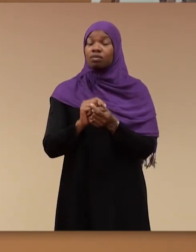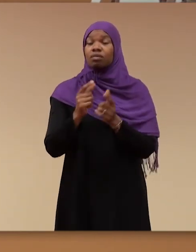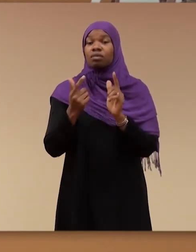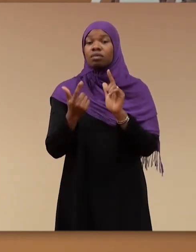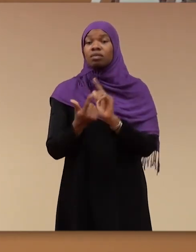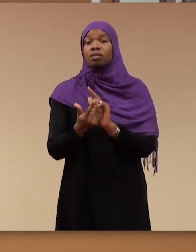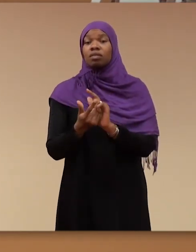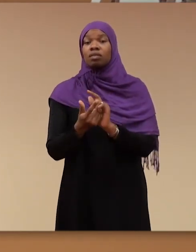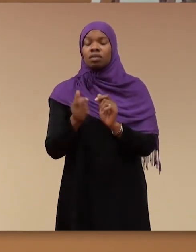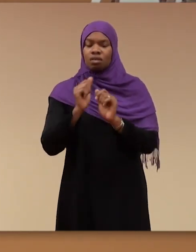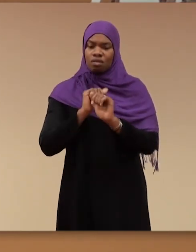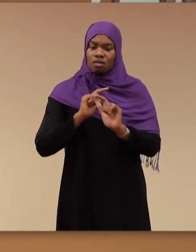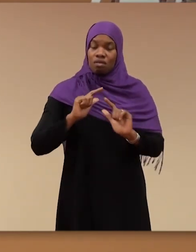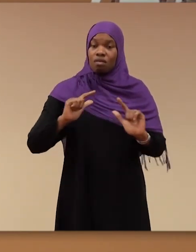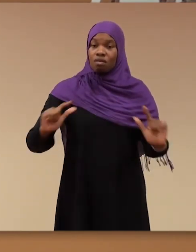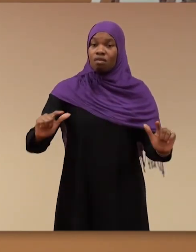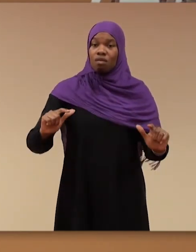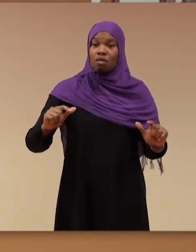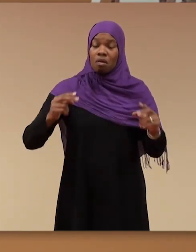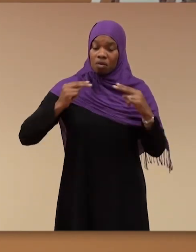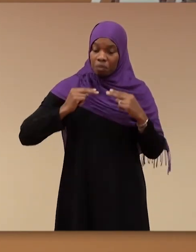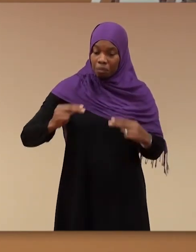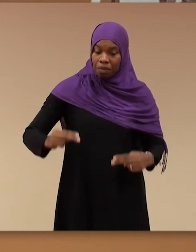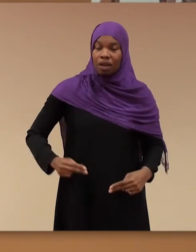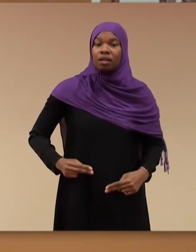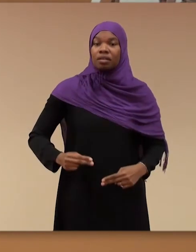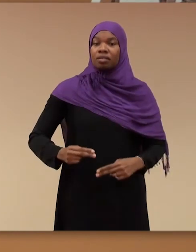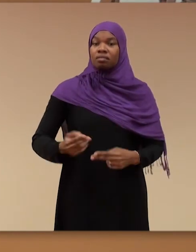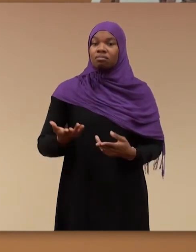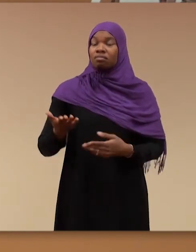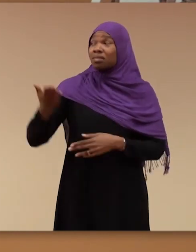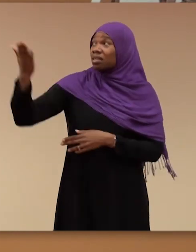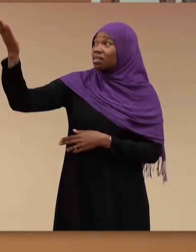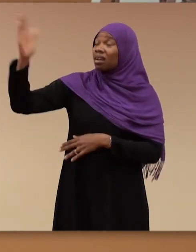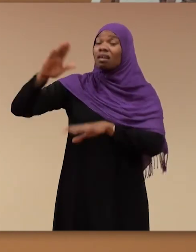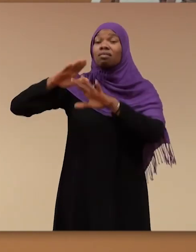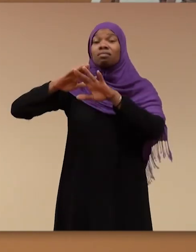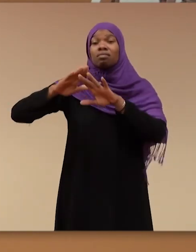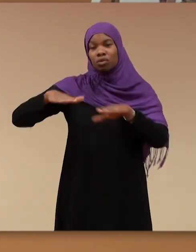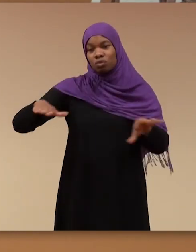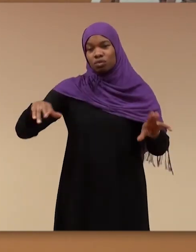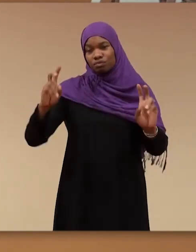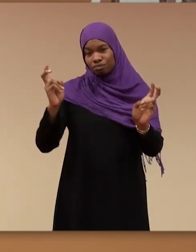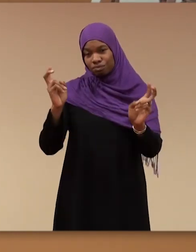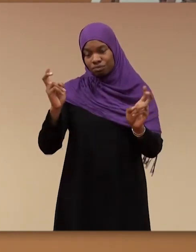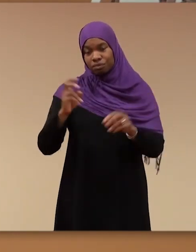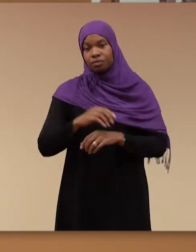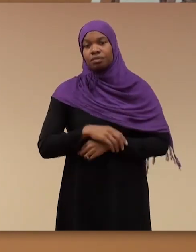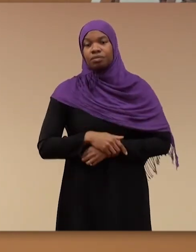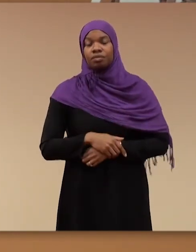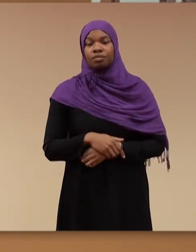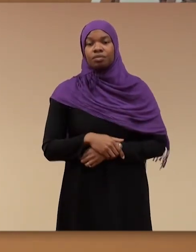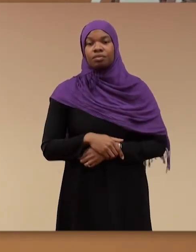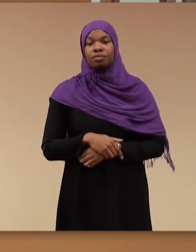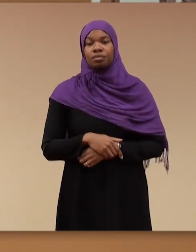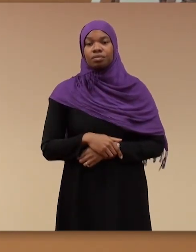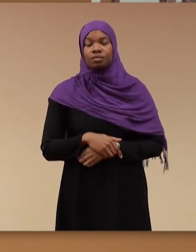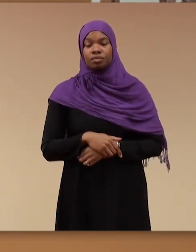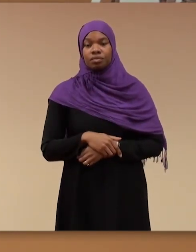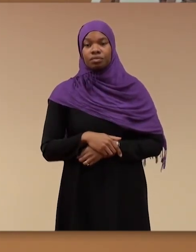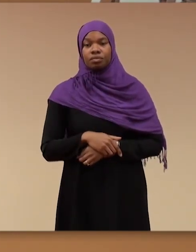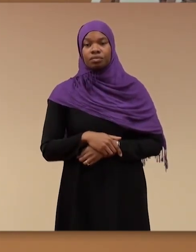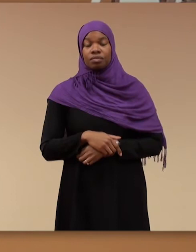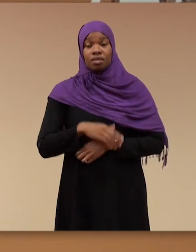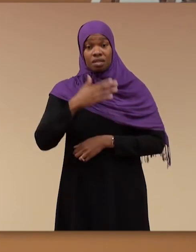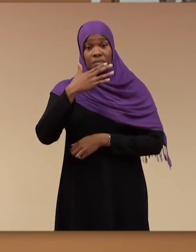is God's children. عيال. الخلق عيال الله. And